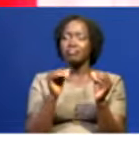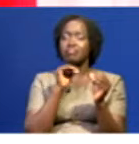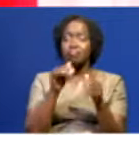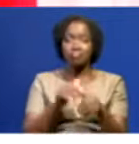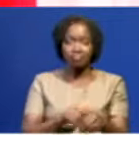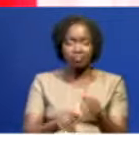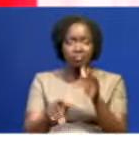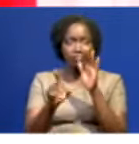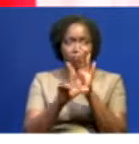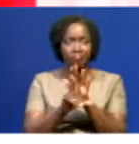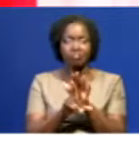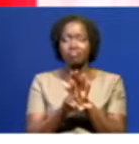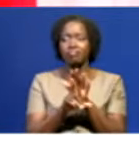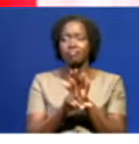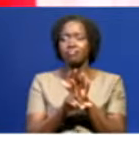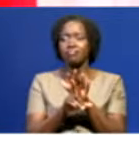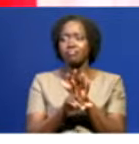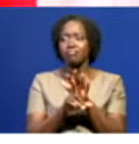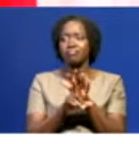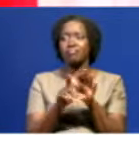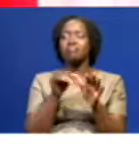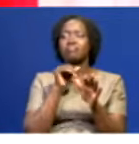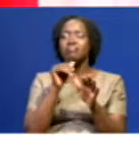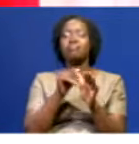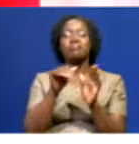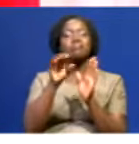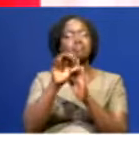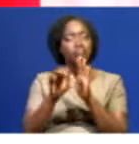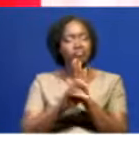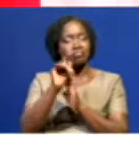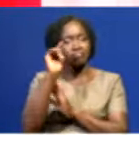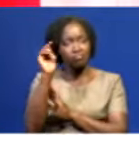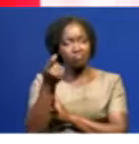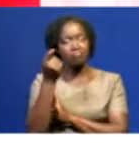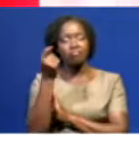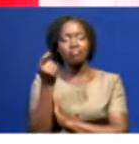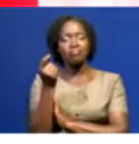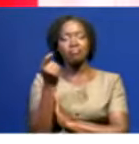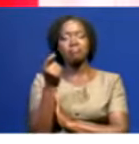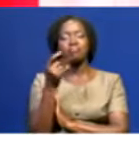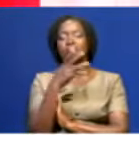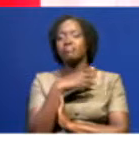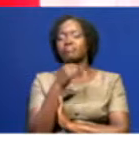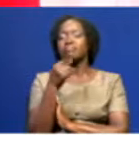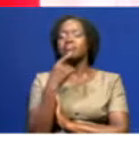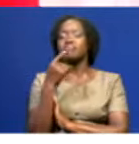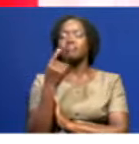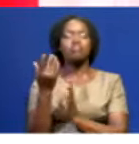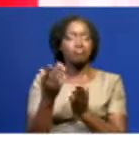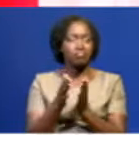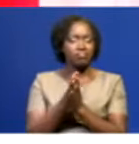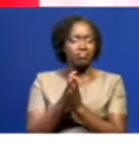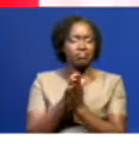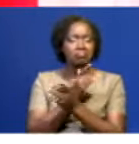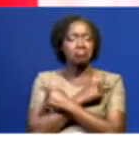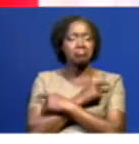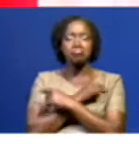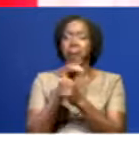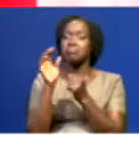kufuata sheria, sio kufuata katiba ya Kenya, na sio uzalendo wa aina